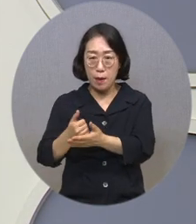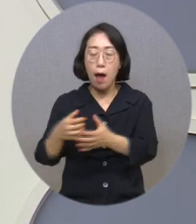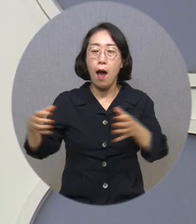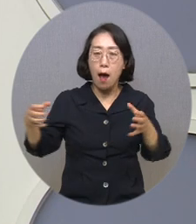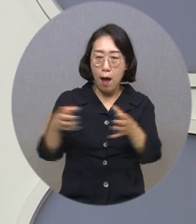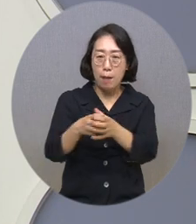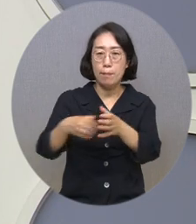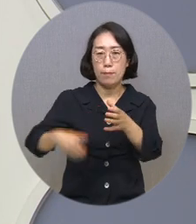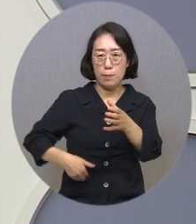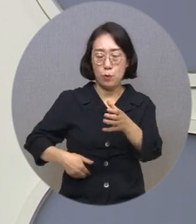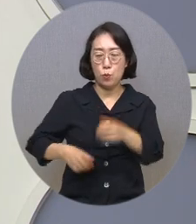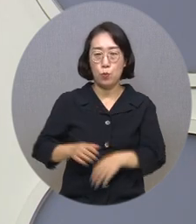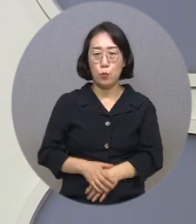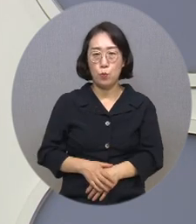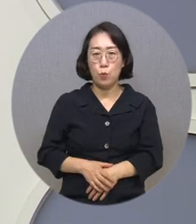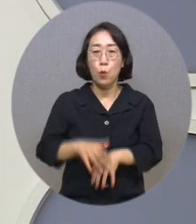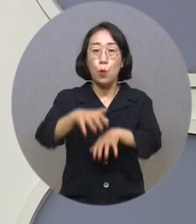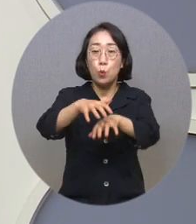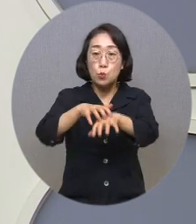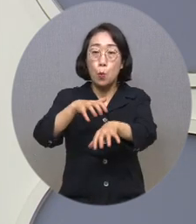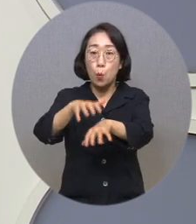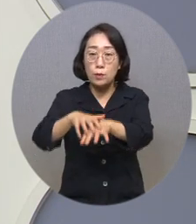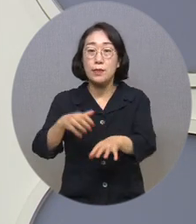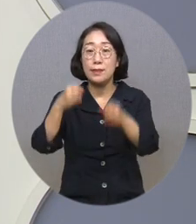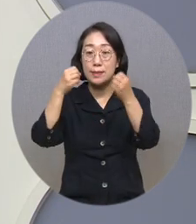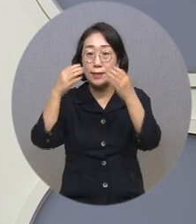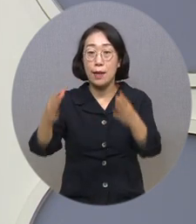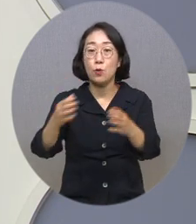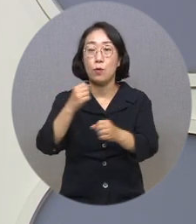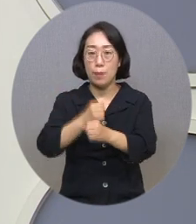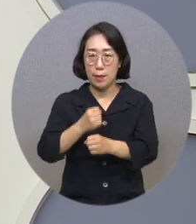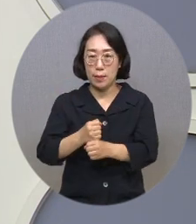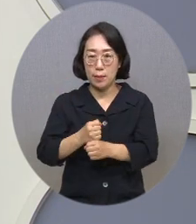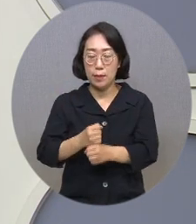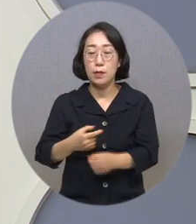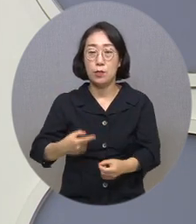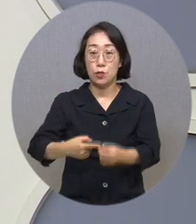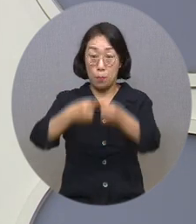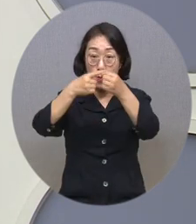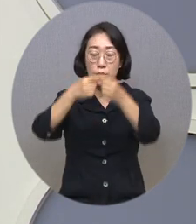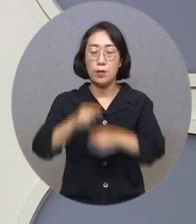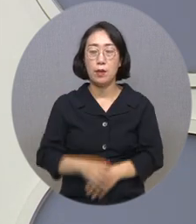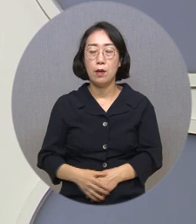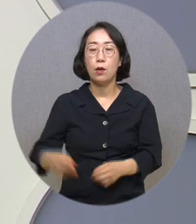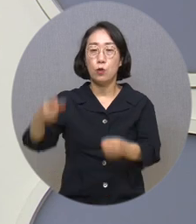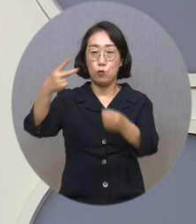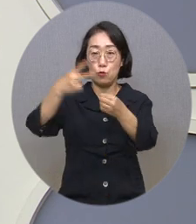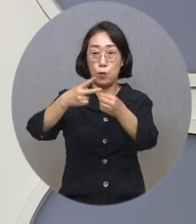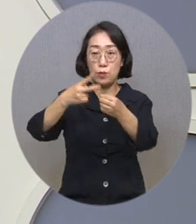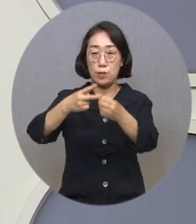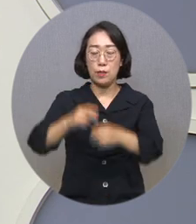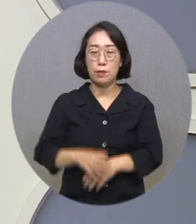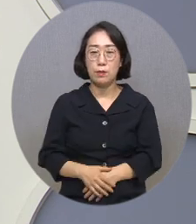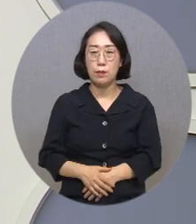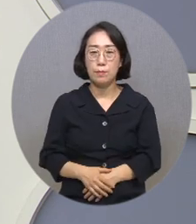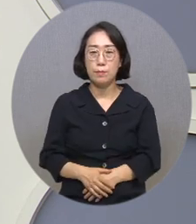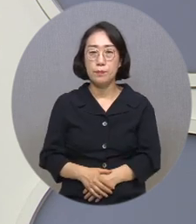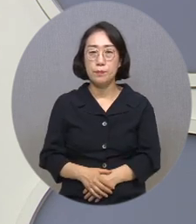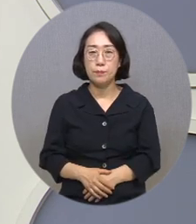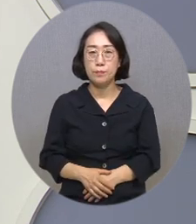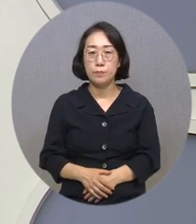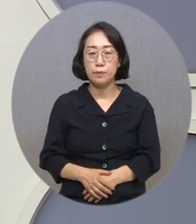조직 개편 이런 데 이제 초점을 두고요. 두 번째는 이제 제일 중요한